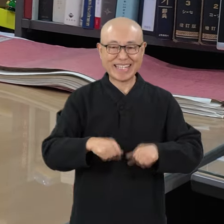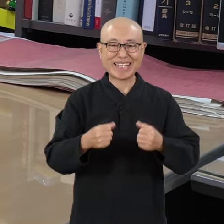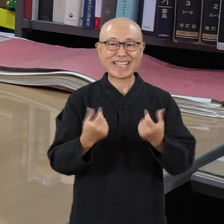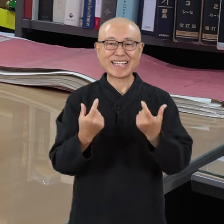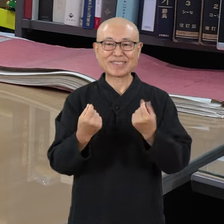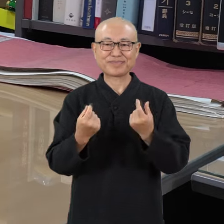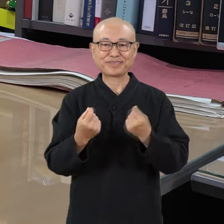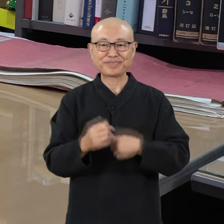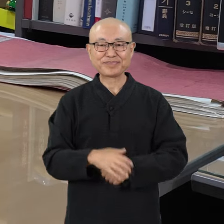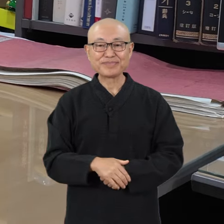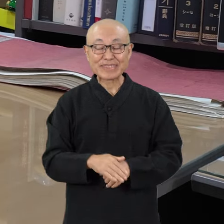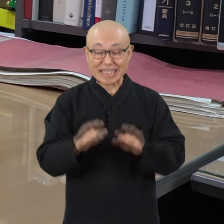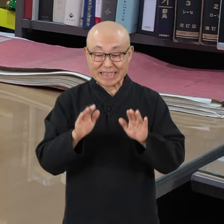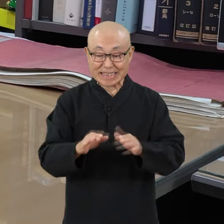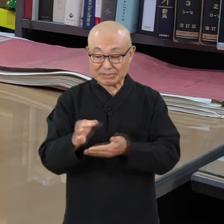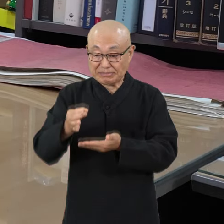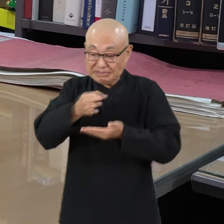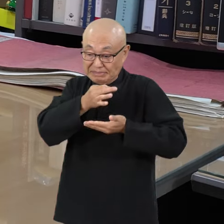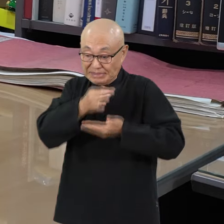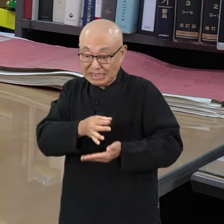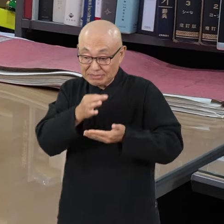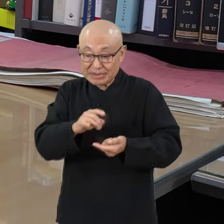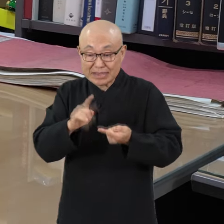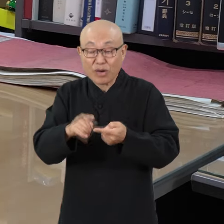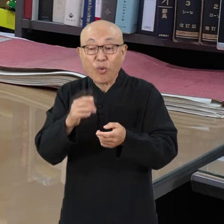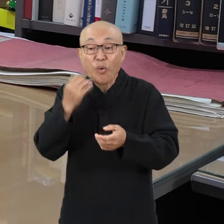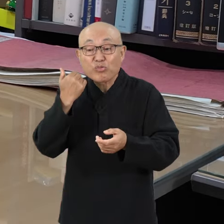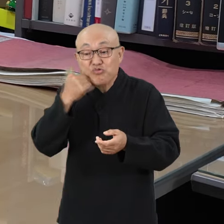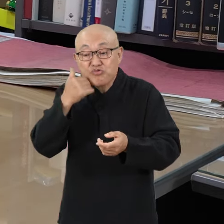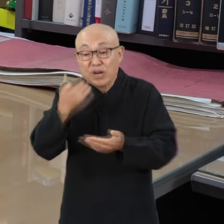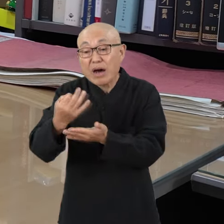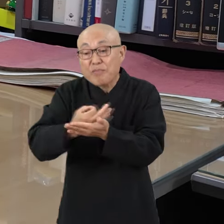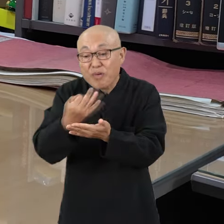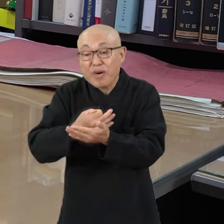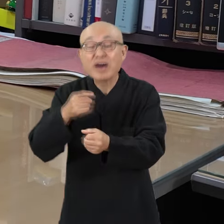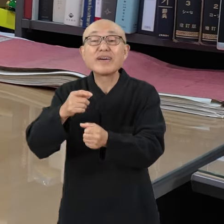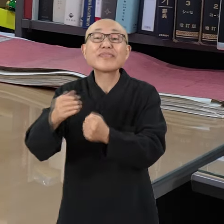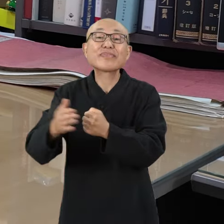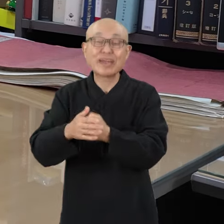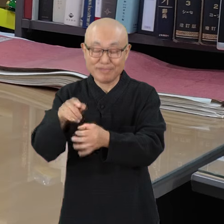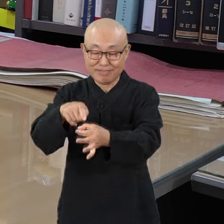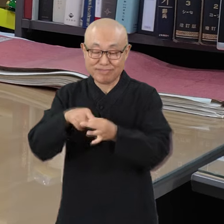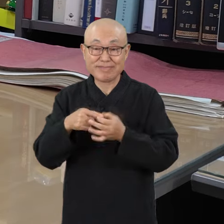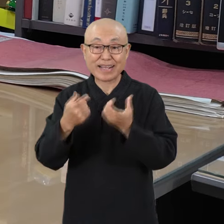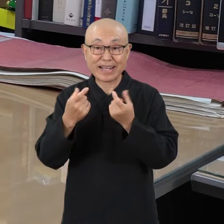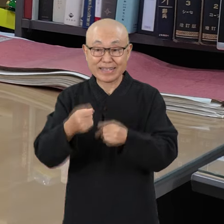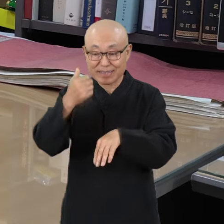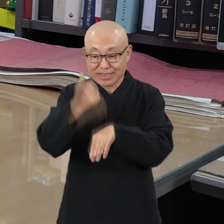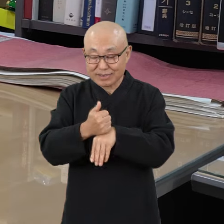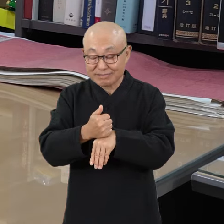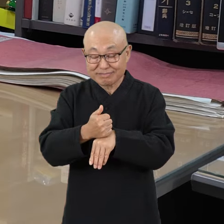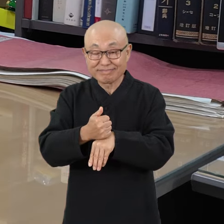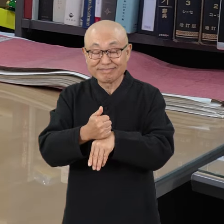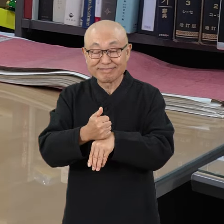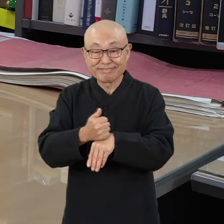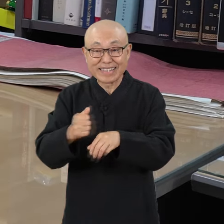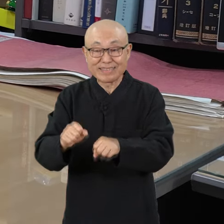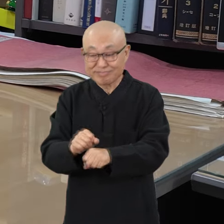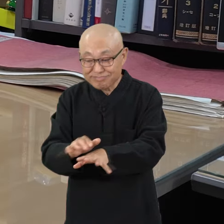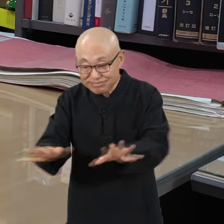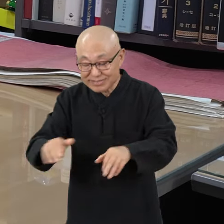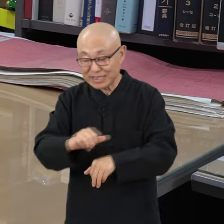지금 현재 있는 재물이라고 하는 것은 관계 속에 있는 것이고 또 세월이 되면 흩어지고 더군다나